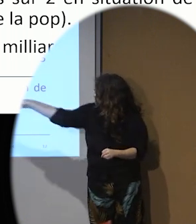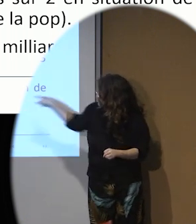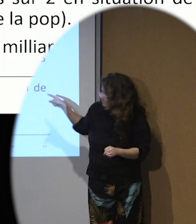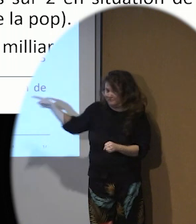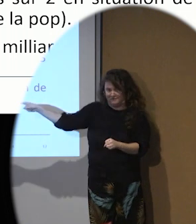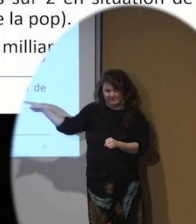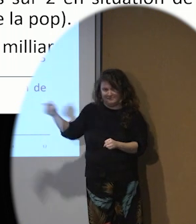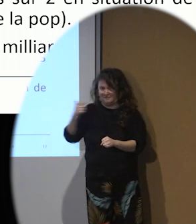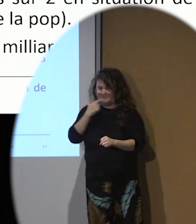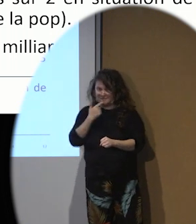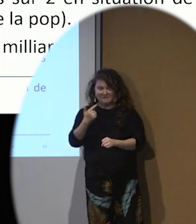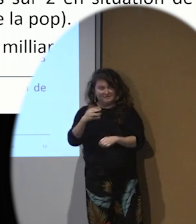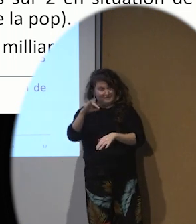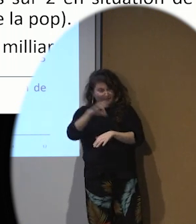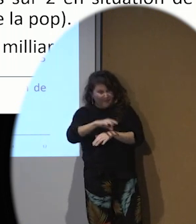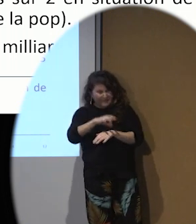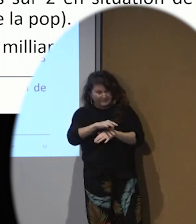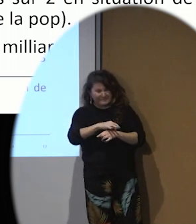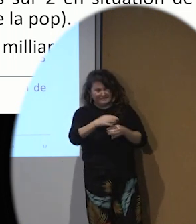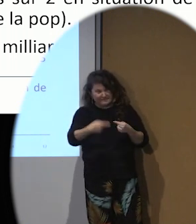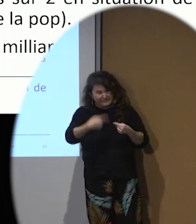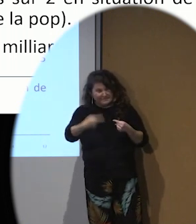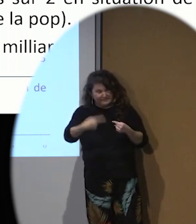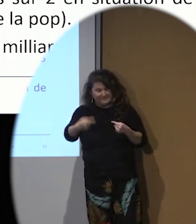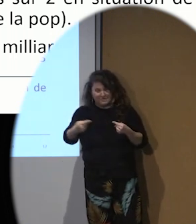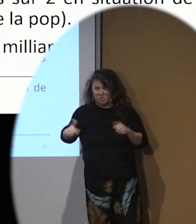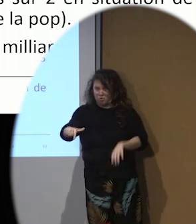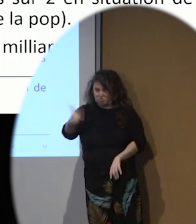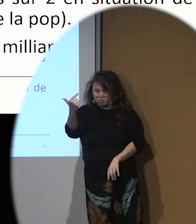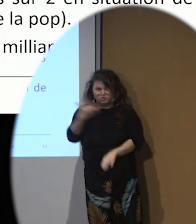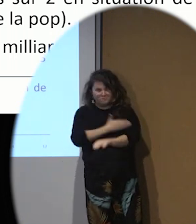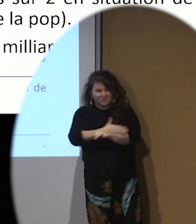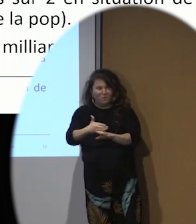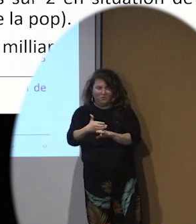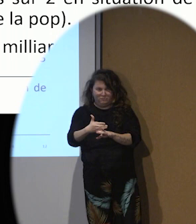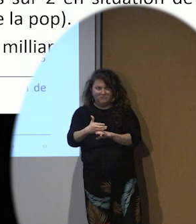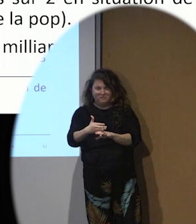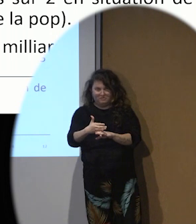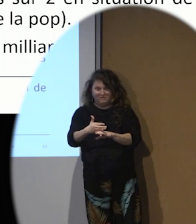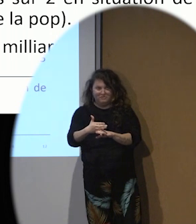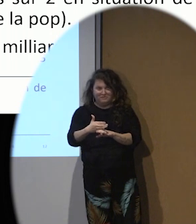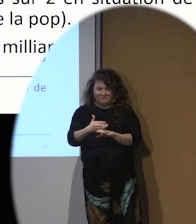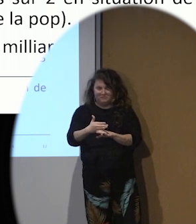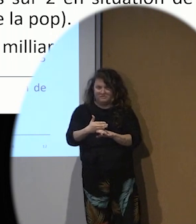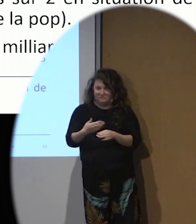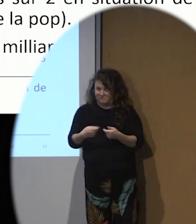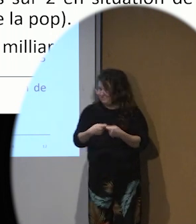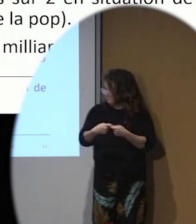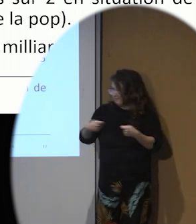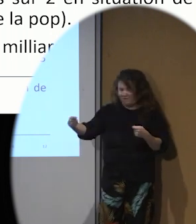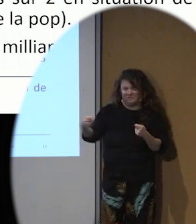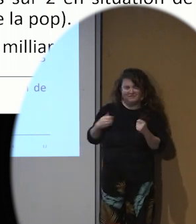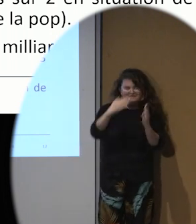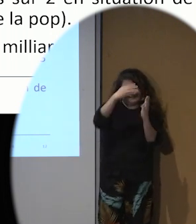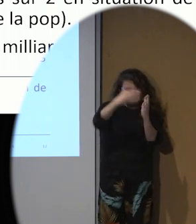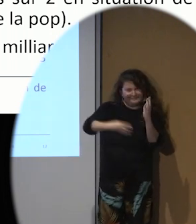de patients qui sont en ALD, qui ont une affection de longue durée. Il y a 30 affections de longue durée. 12 millions, c'est